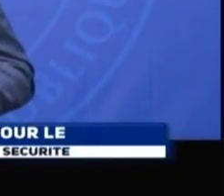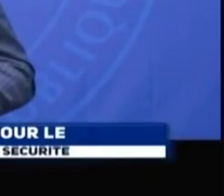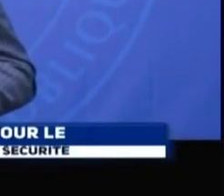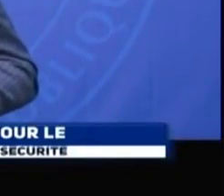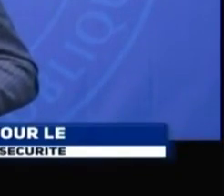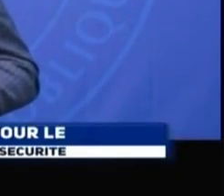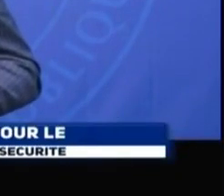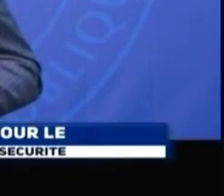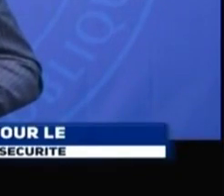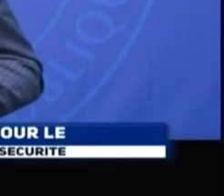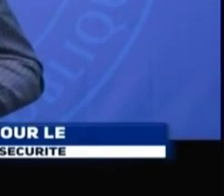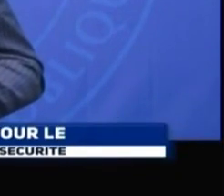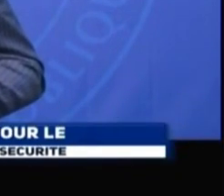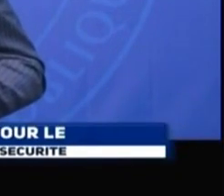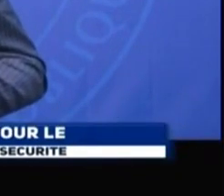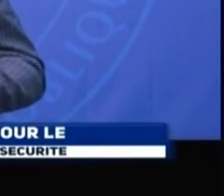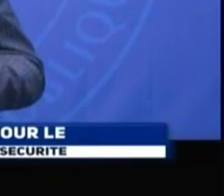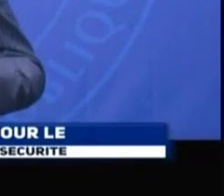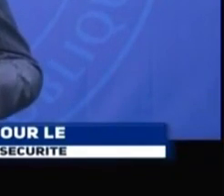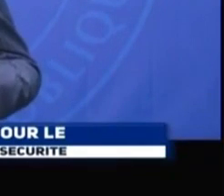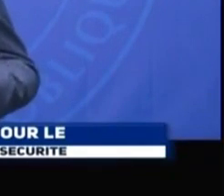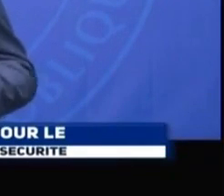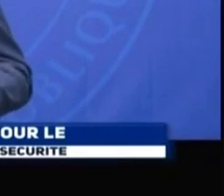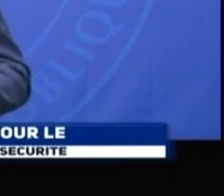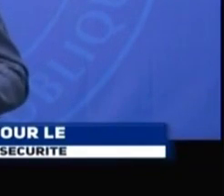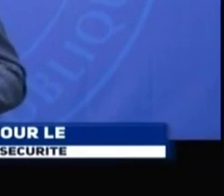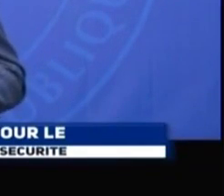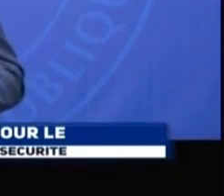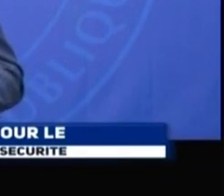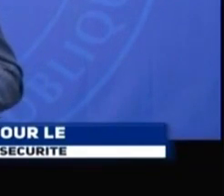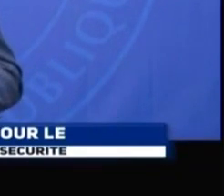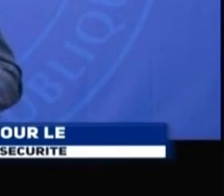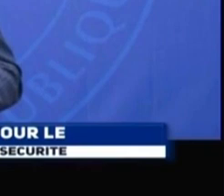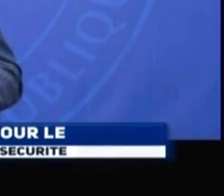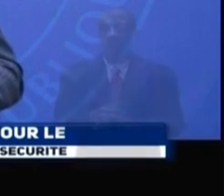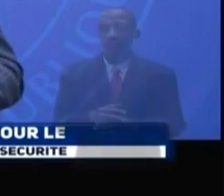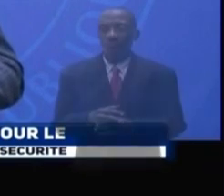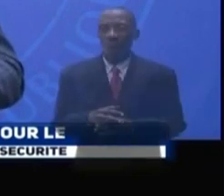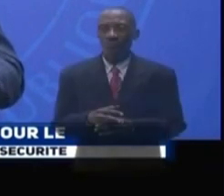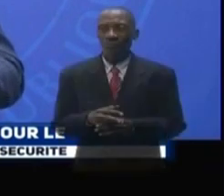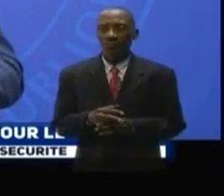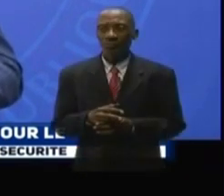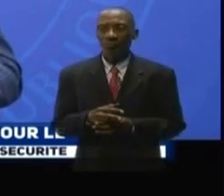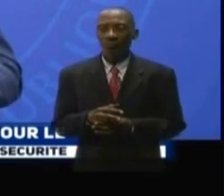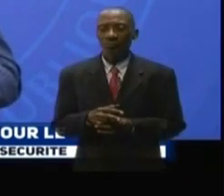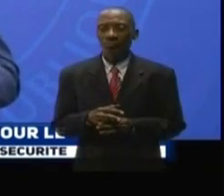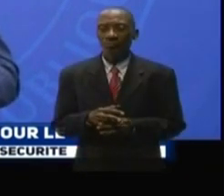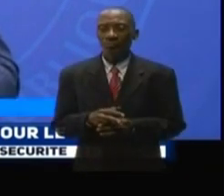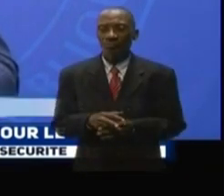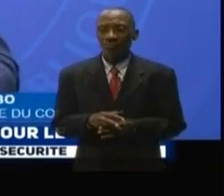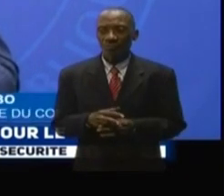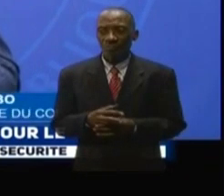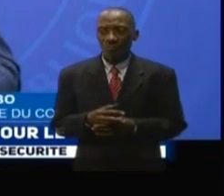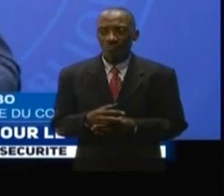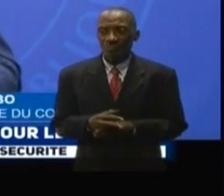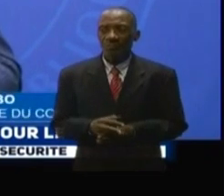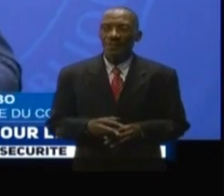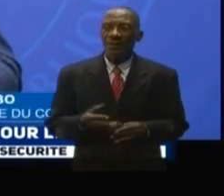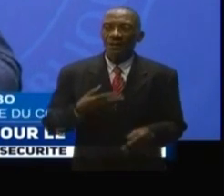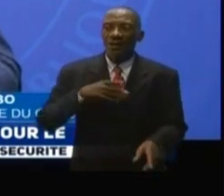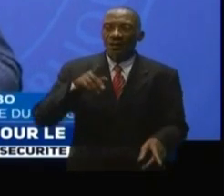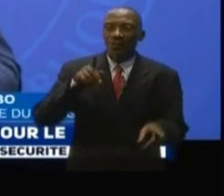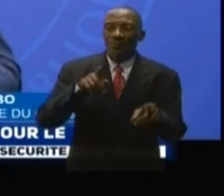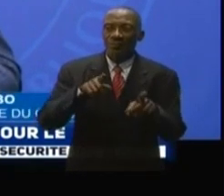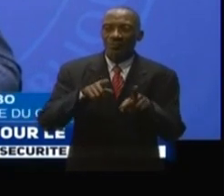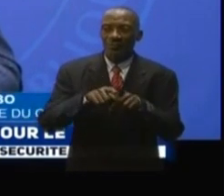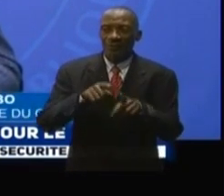Très chers compatriotes, au choc susévoqué et que le gouvernement s'est ardemment employé